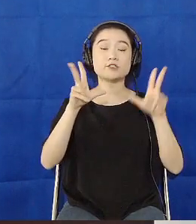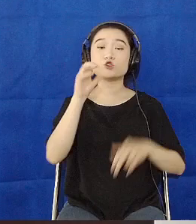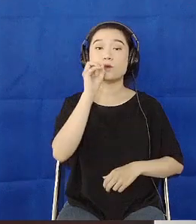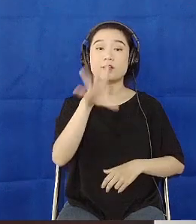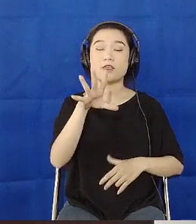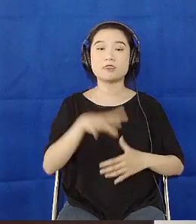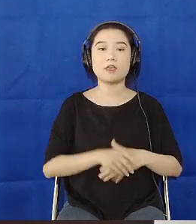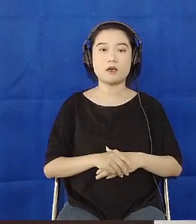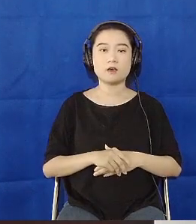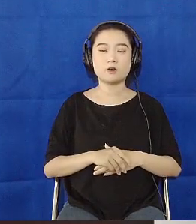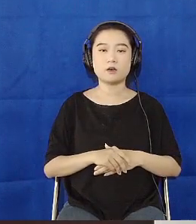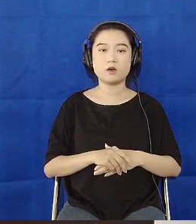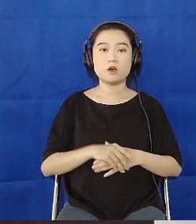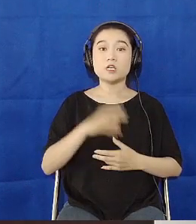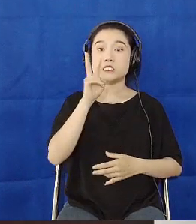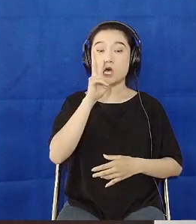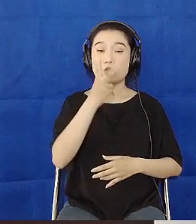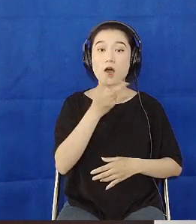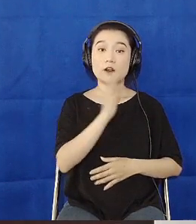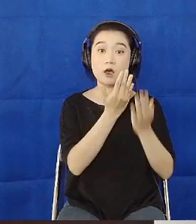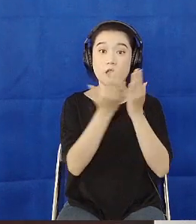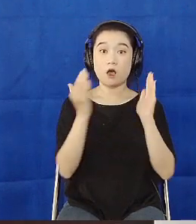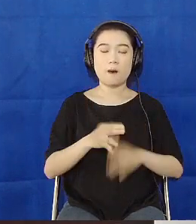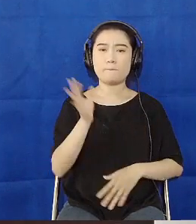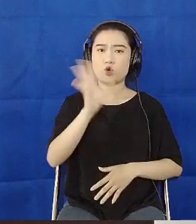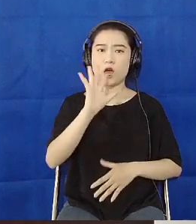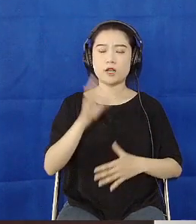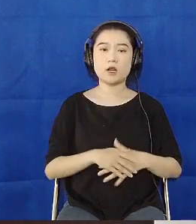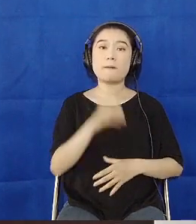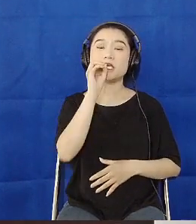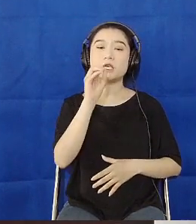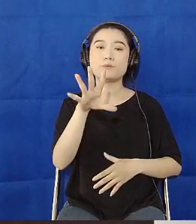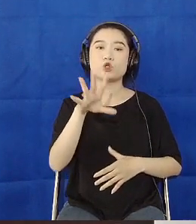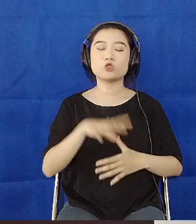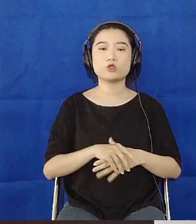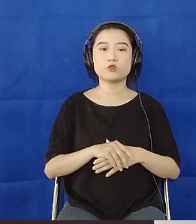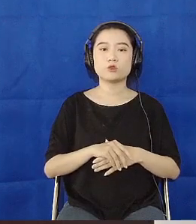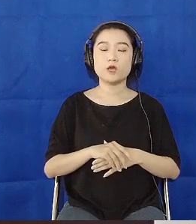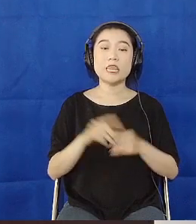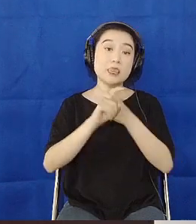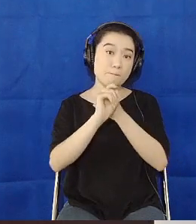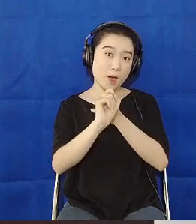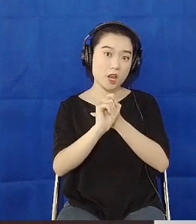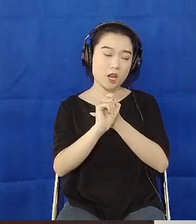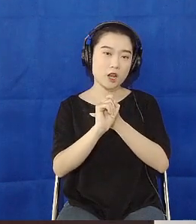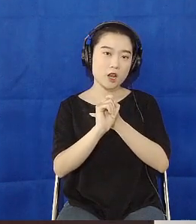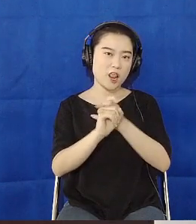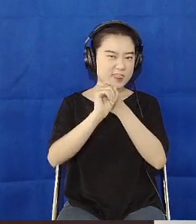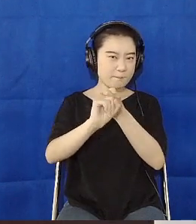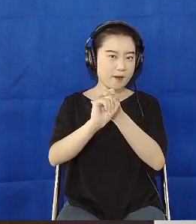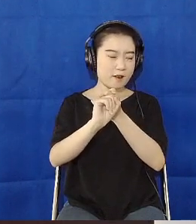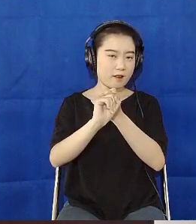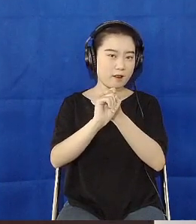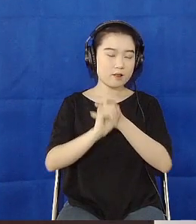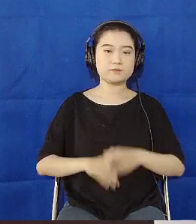hanya saudara, tetapi menyebutnya adalah teman, friend kalau